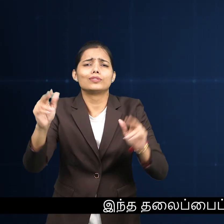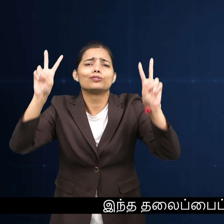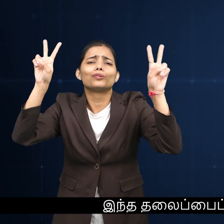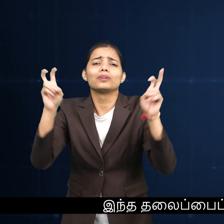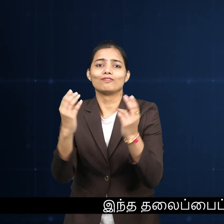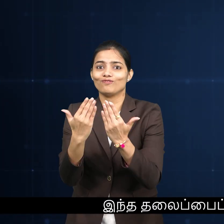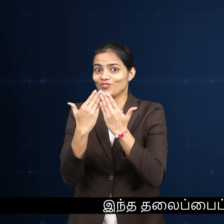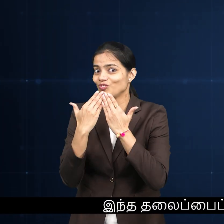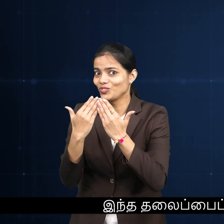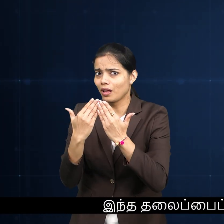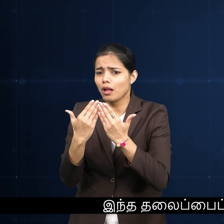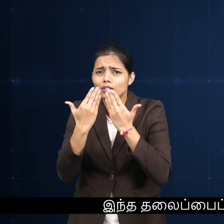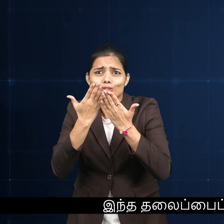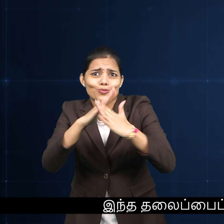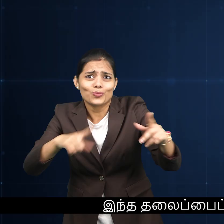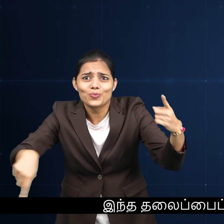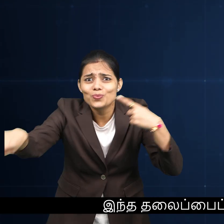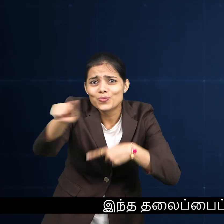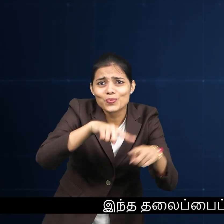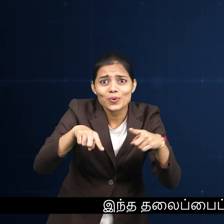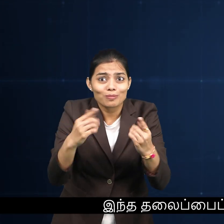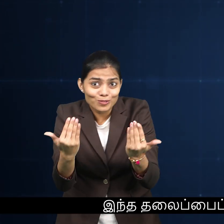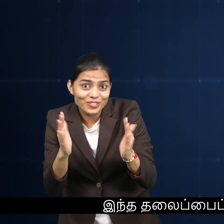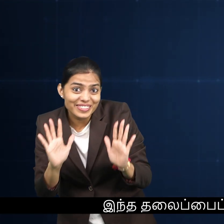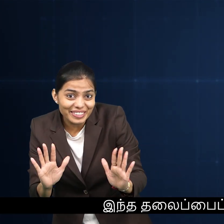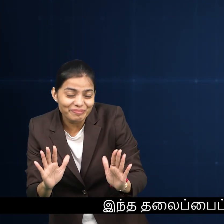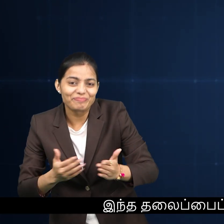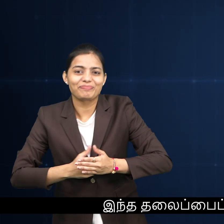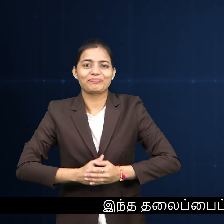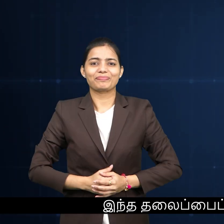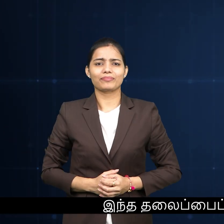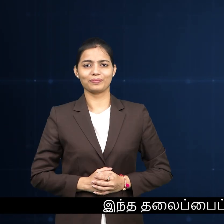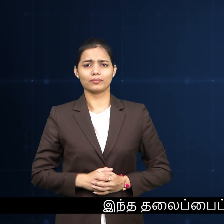இந்த தலைப்பை படித்த பிறகு நீங்கள்